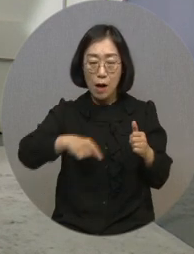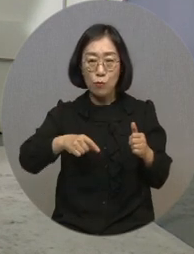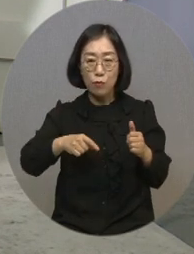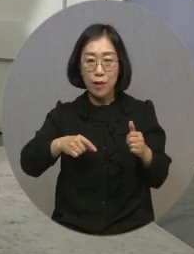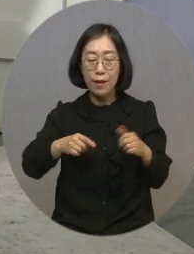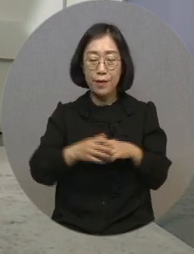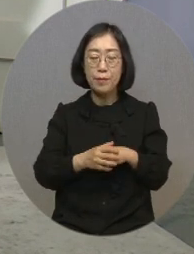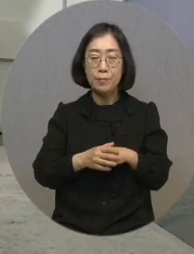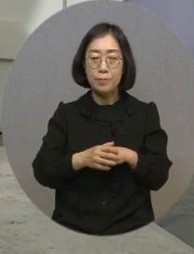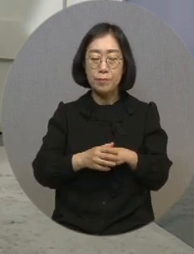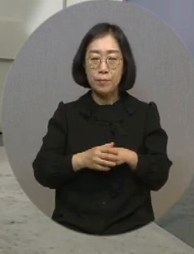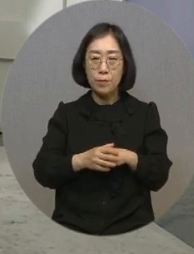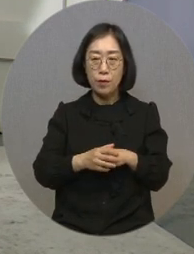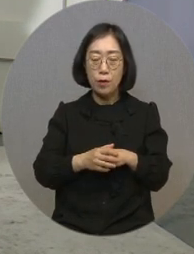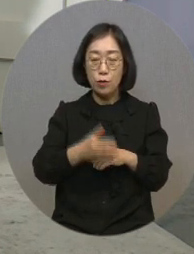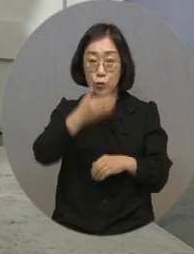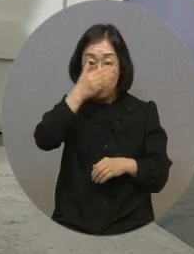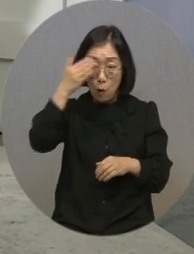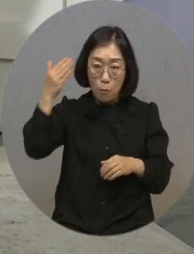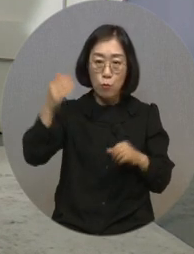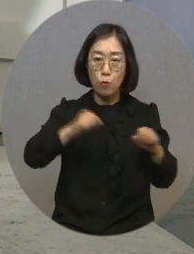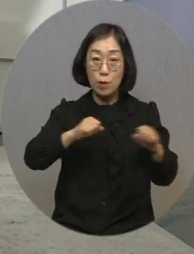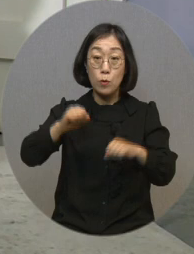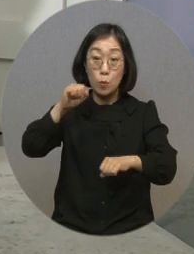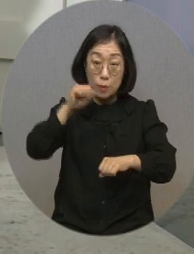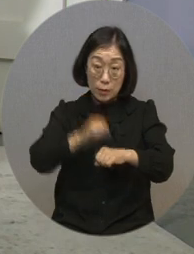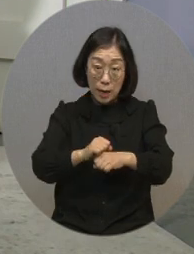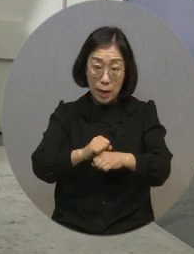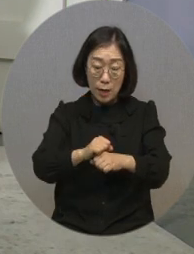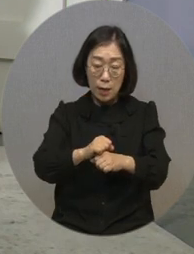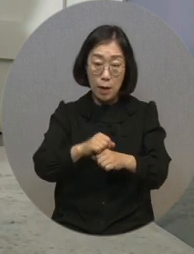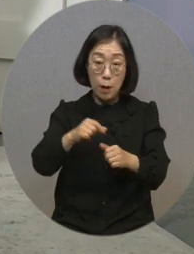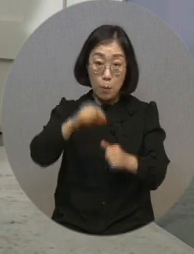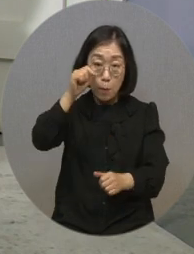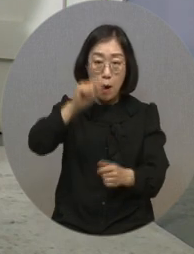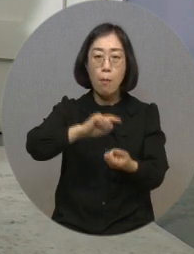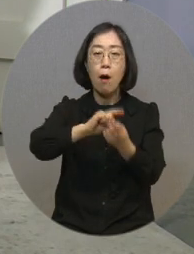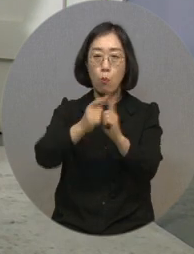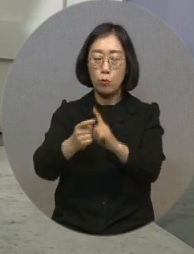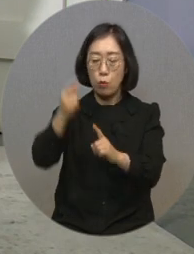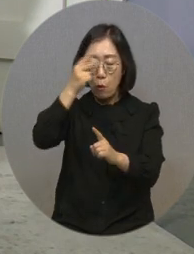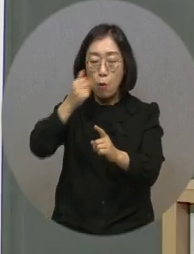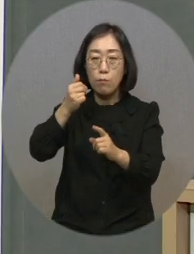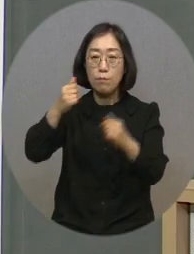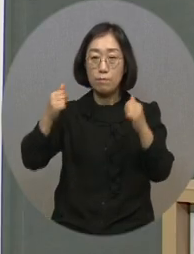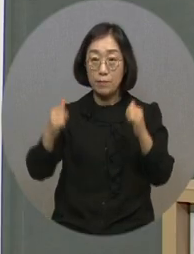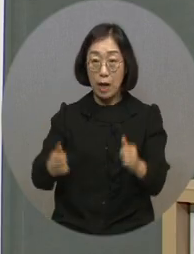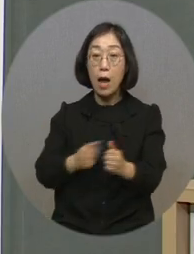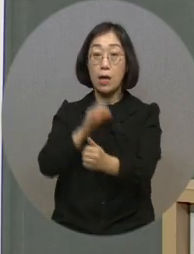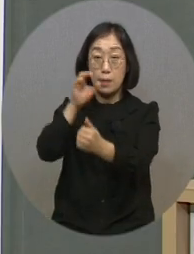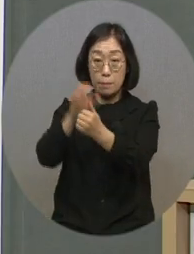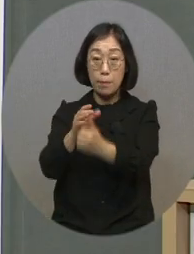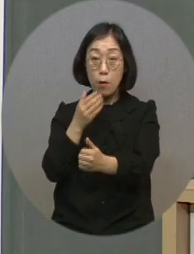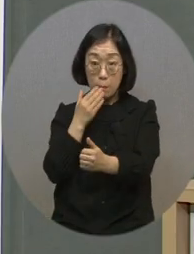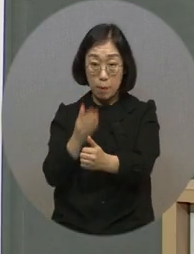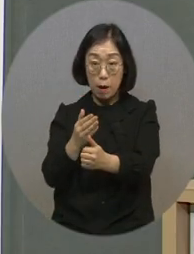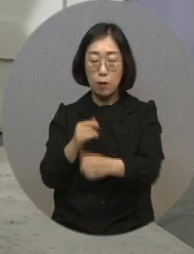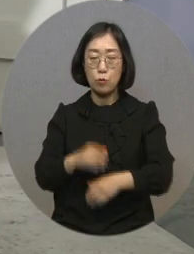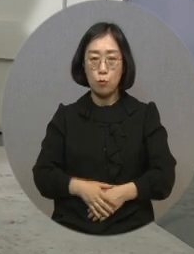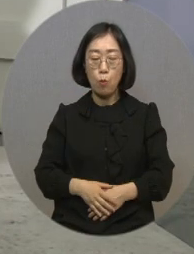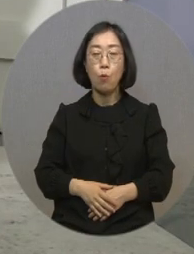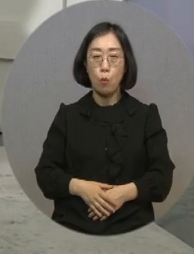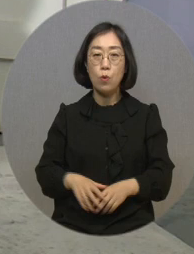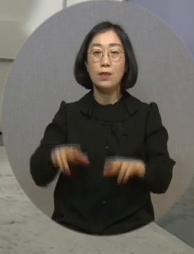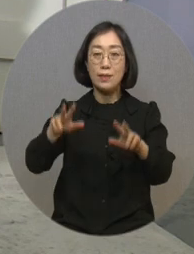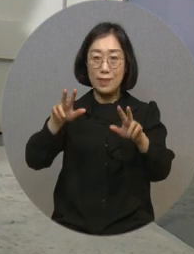우수한 변호사, 젊은 변호사에게는 검사로 임명할 수 있는 관문이 열려 있구만.